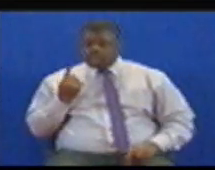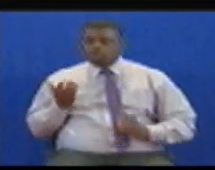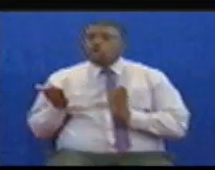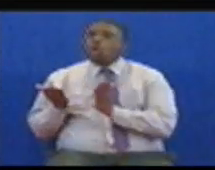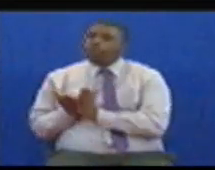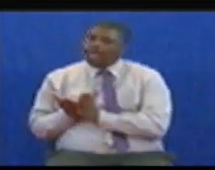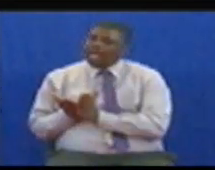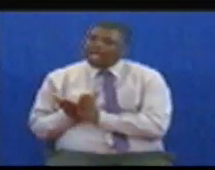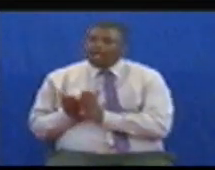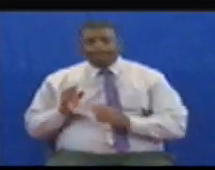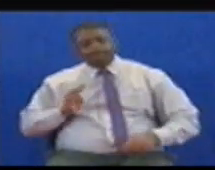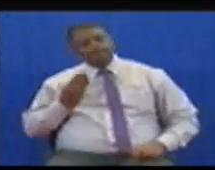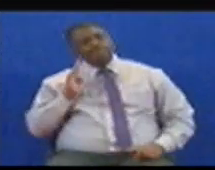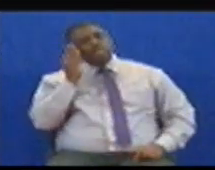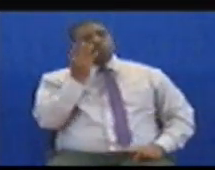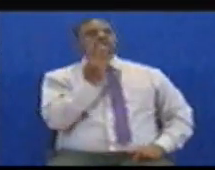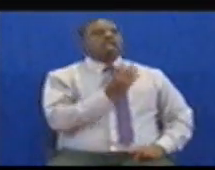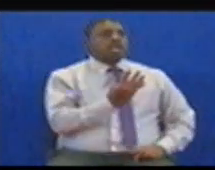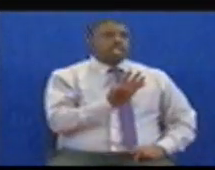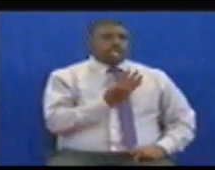jumla ya shilingi bilioni